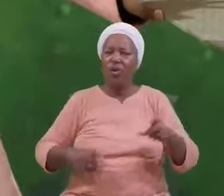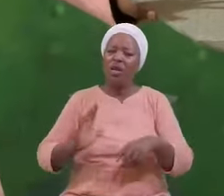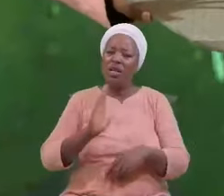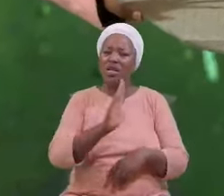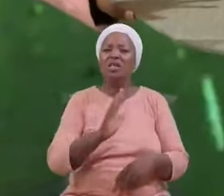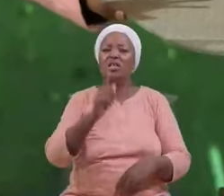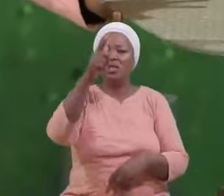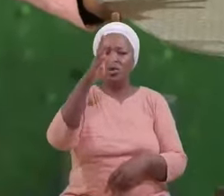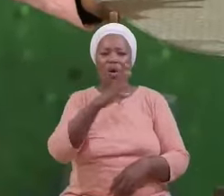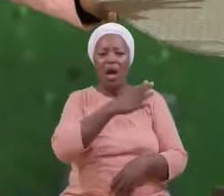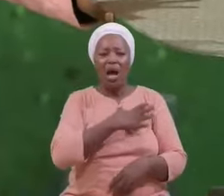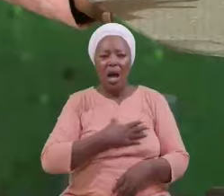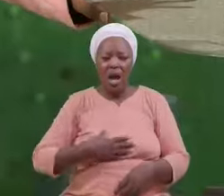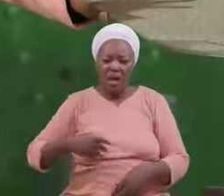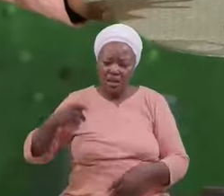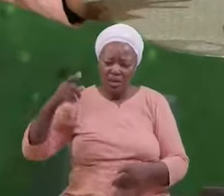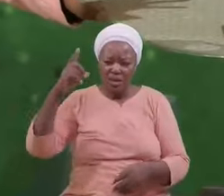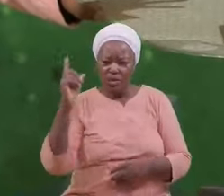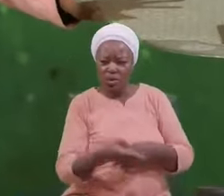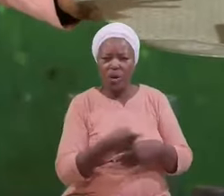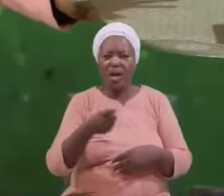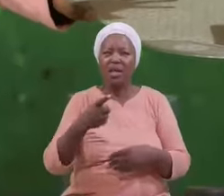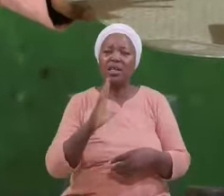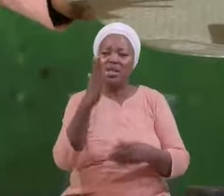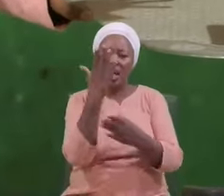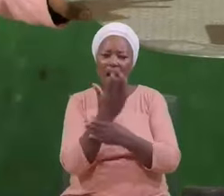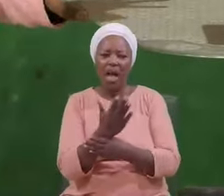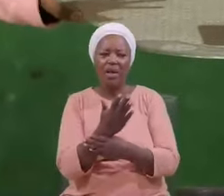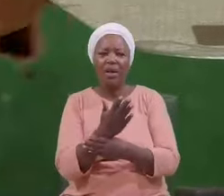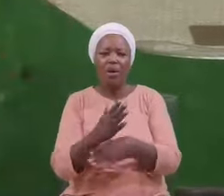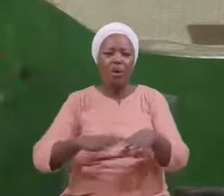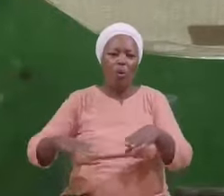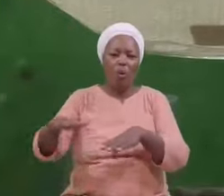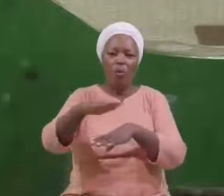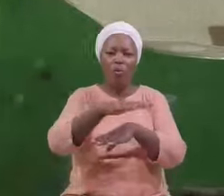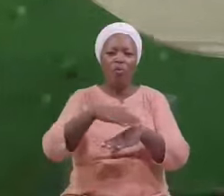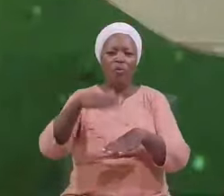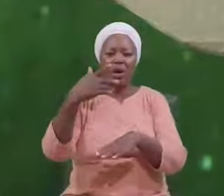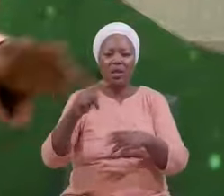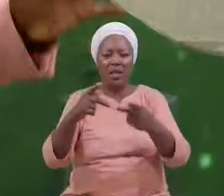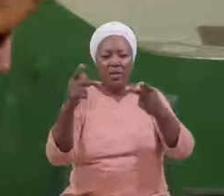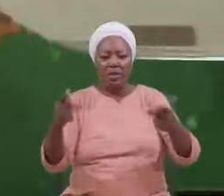Dieu. Il agitera sa main sur la place